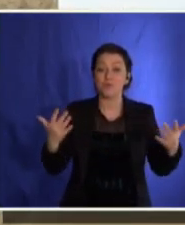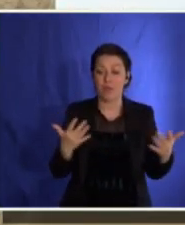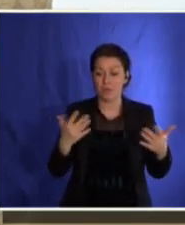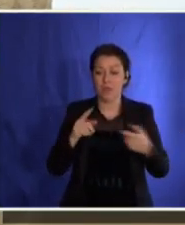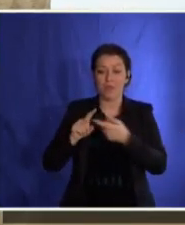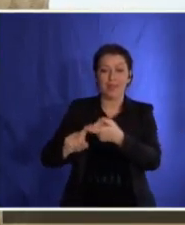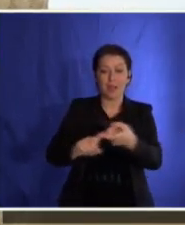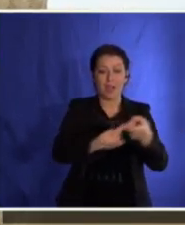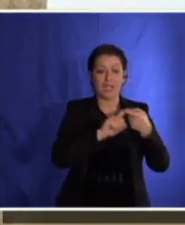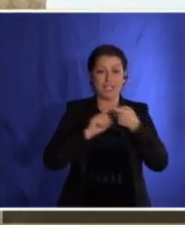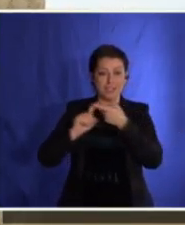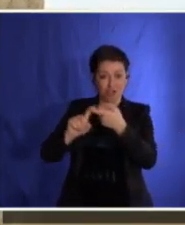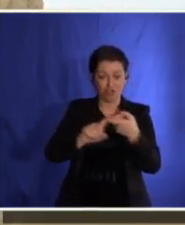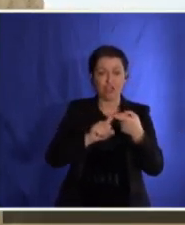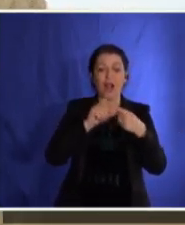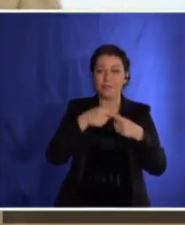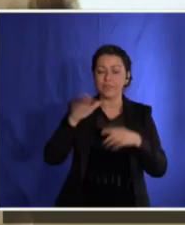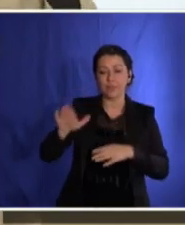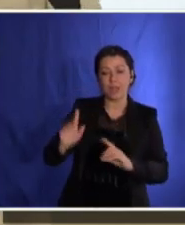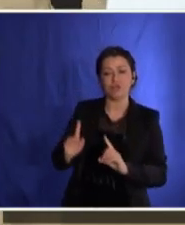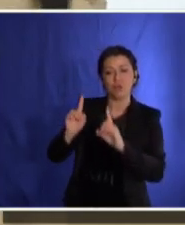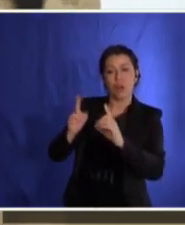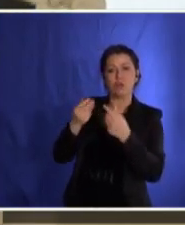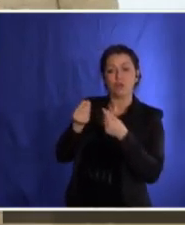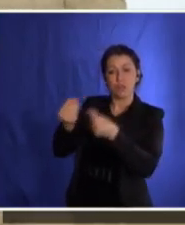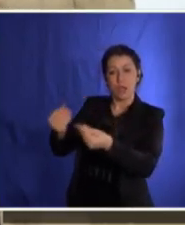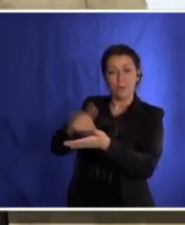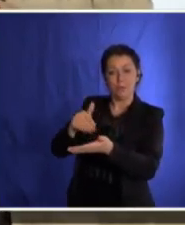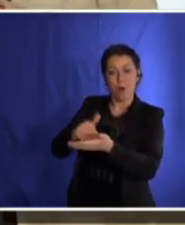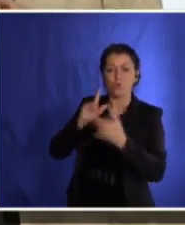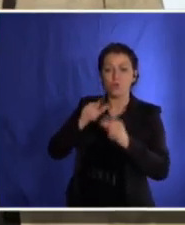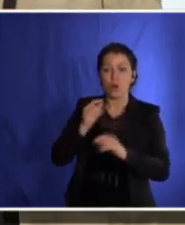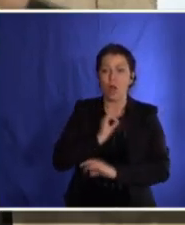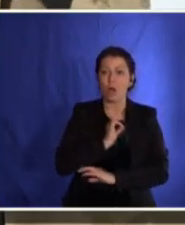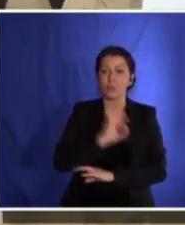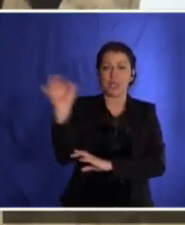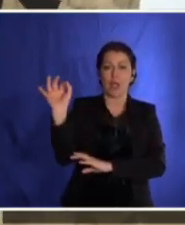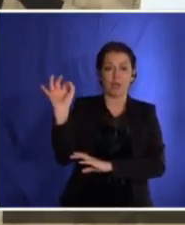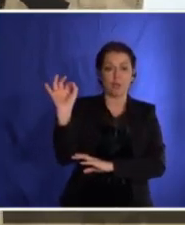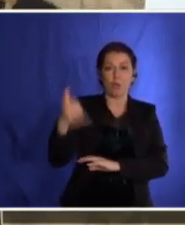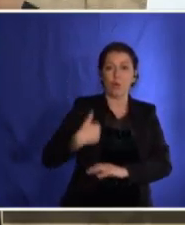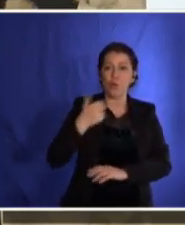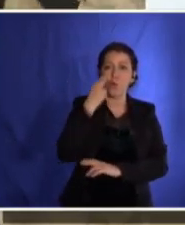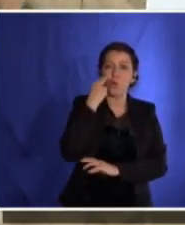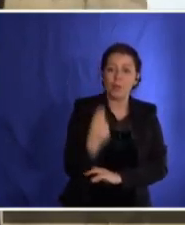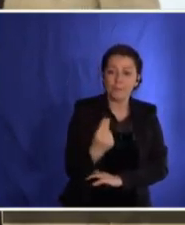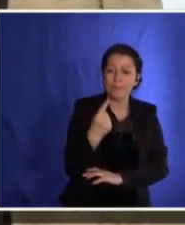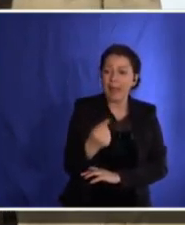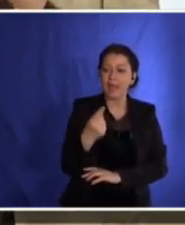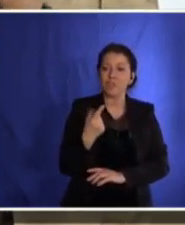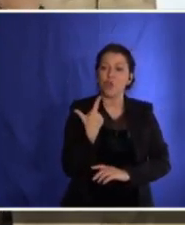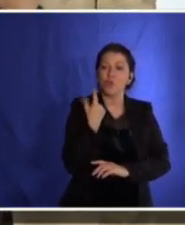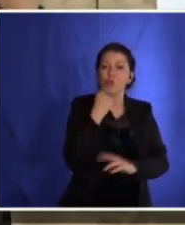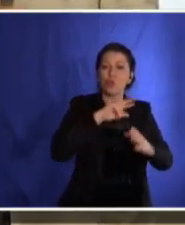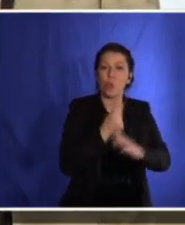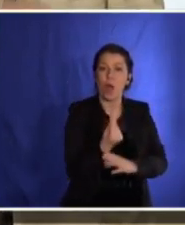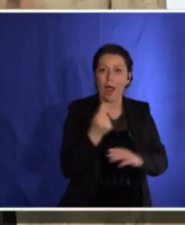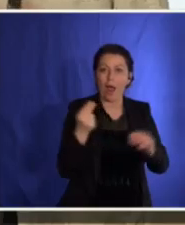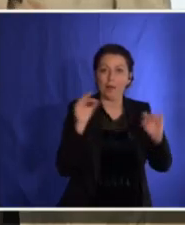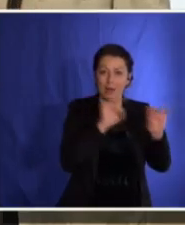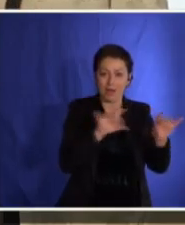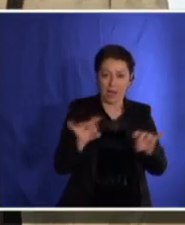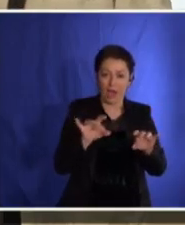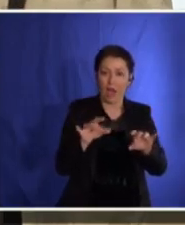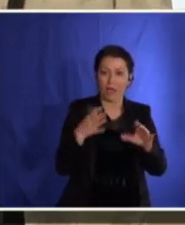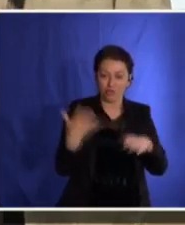den Stellenwert geben, den sie brauchen. Es muss eine Auszeichnung sein, wenn ein junger Mensch die duale Lehre beginnt. Ich war